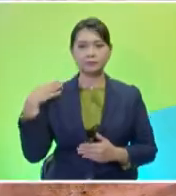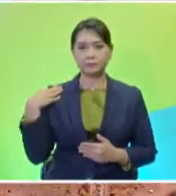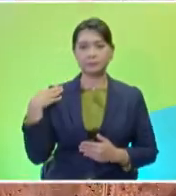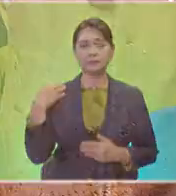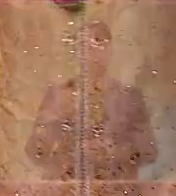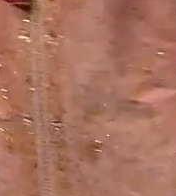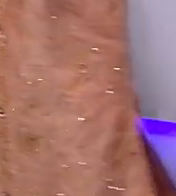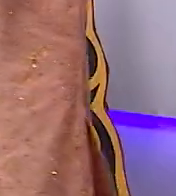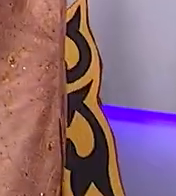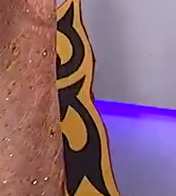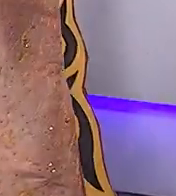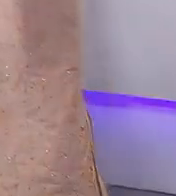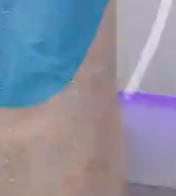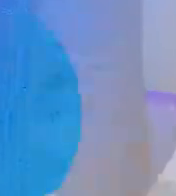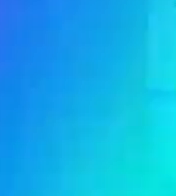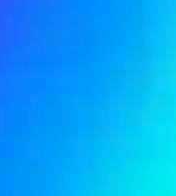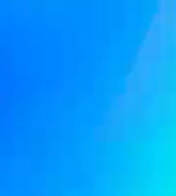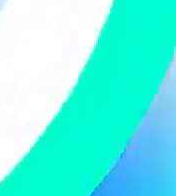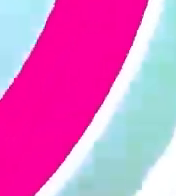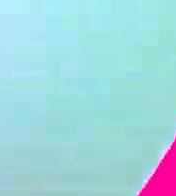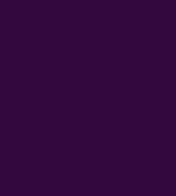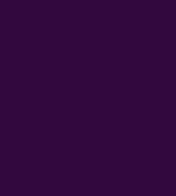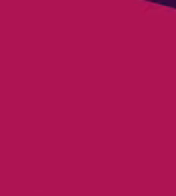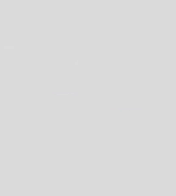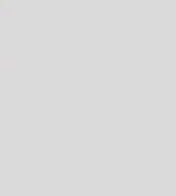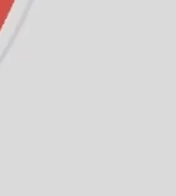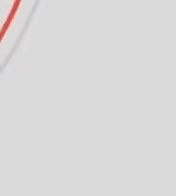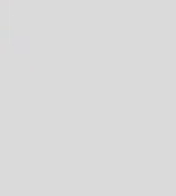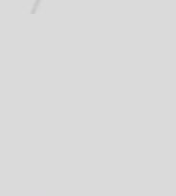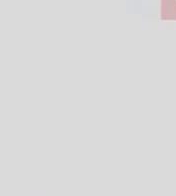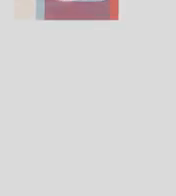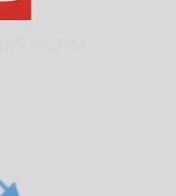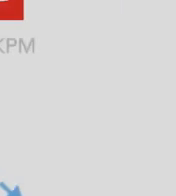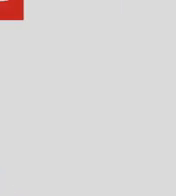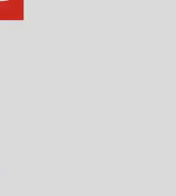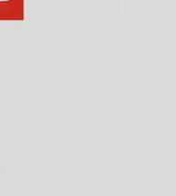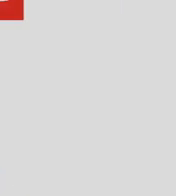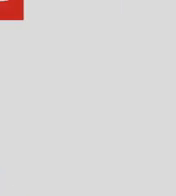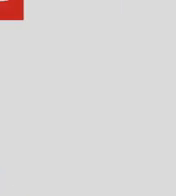amalkan tolong menolong orang yang